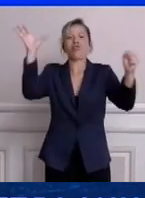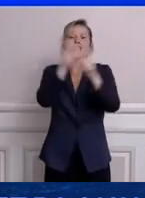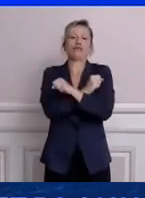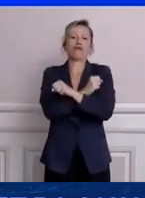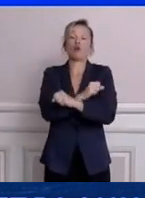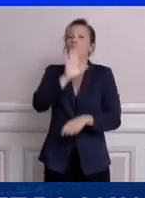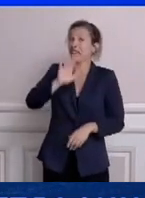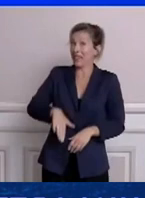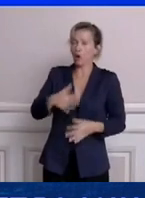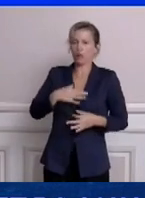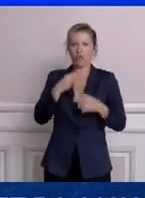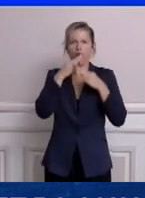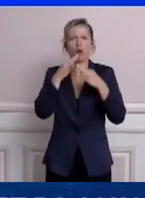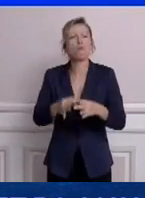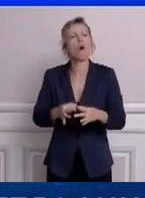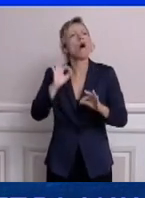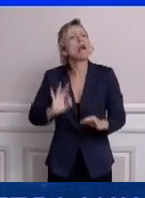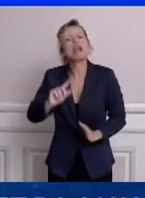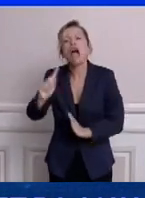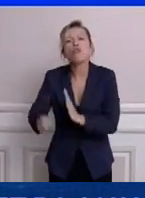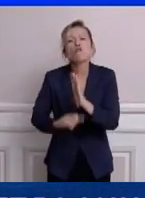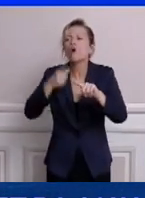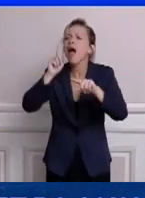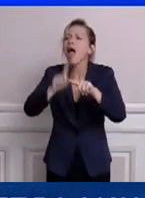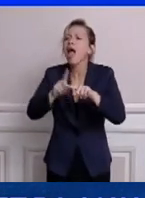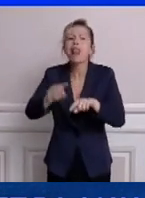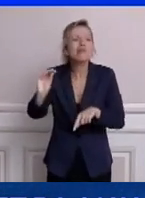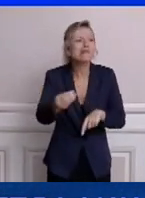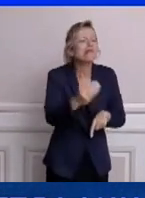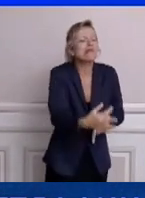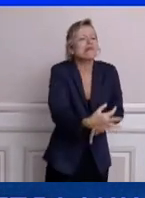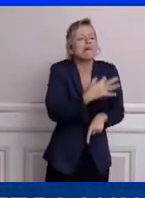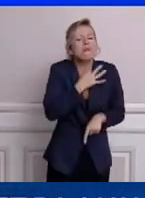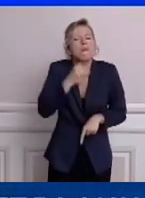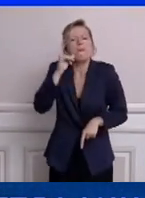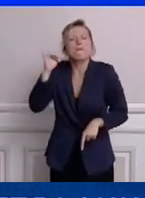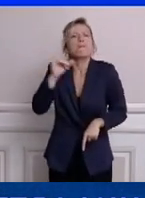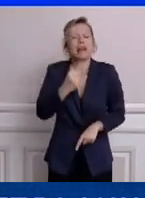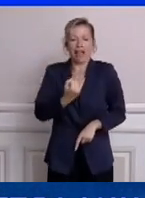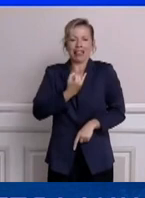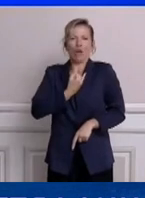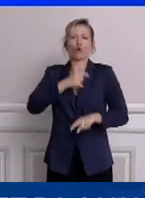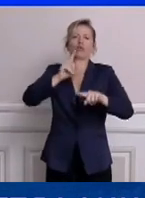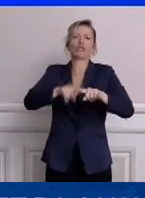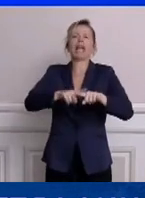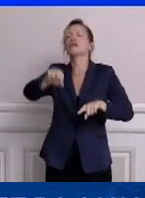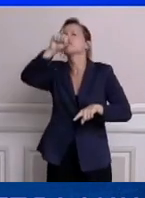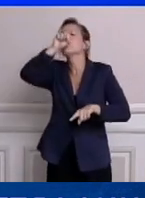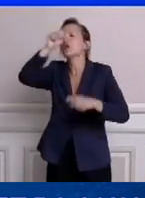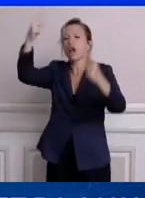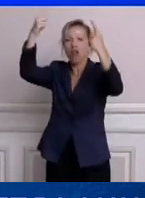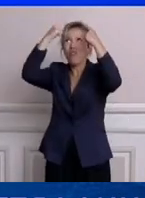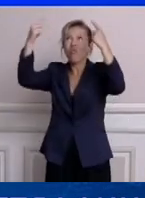θέλω να πω το εξής. Σε κάθε δύσκολη στιγμή, οι Έλληνες είχαν δύο χαρακτηριστικά να στηριχθούν. Την πίστη τους στο Θεό και τα